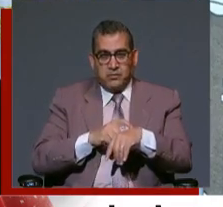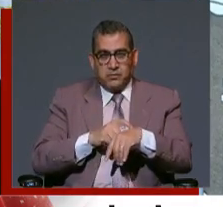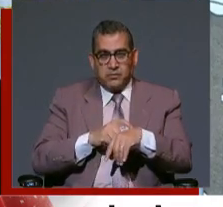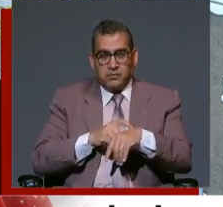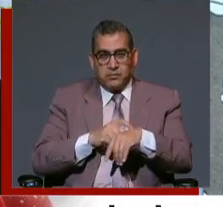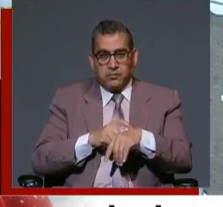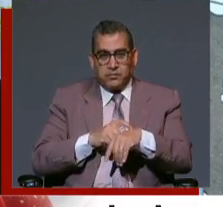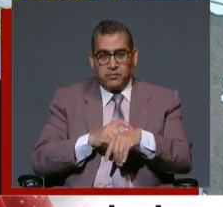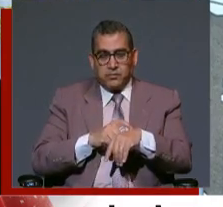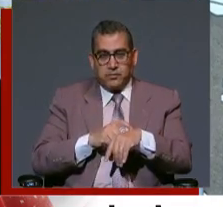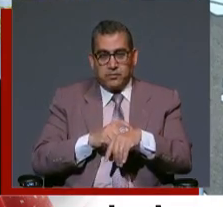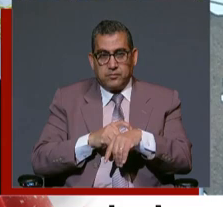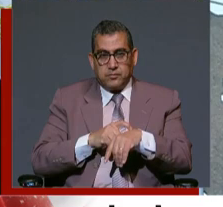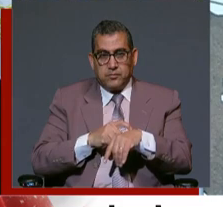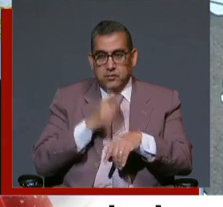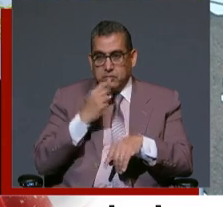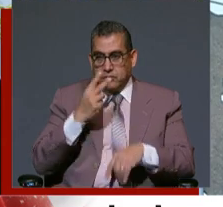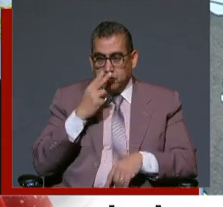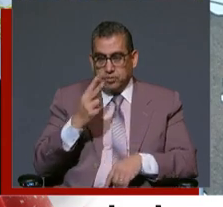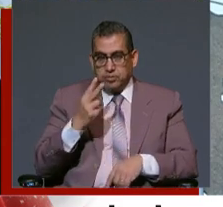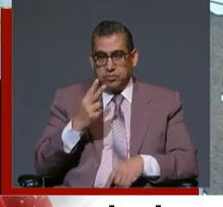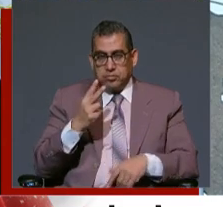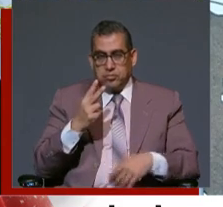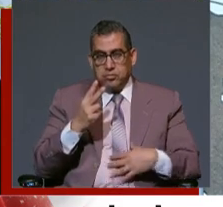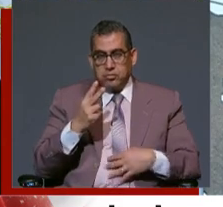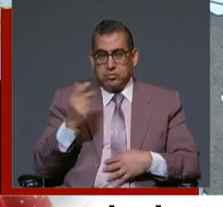فيه نبرة مريرة،